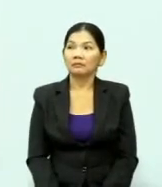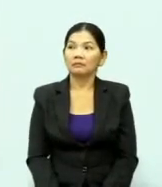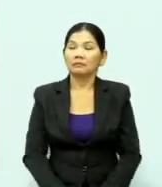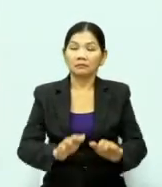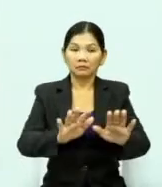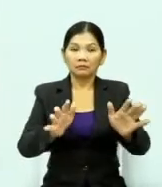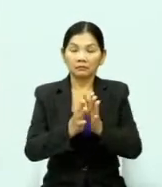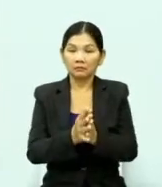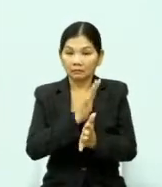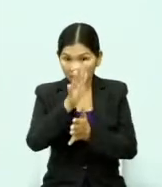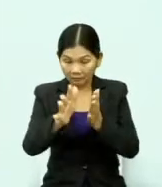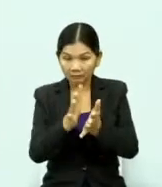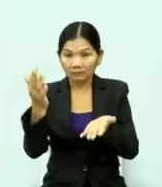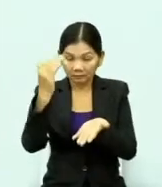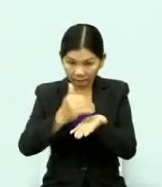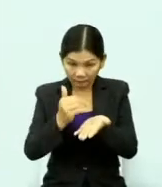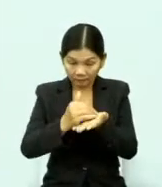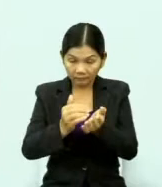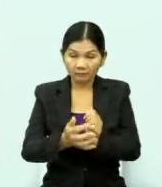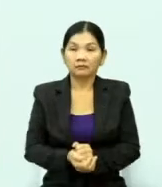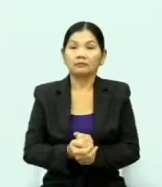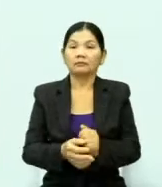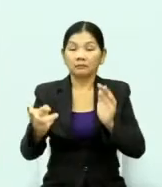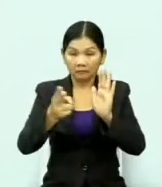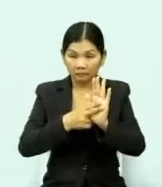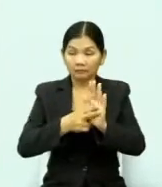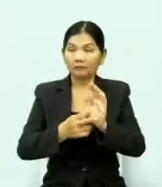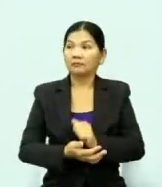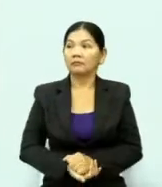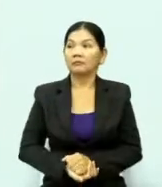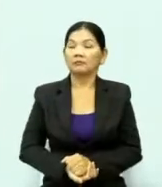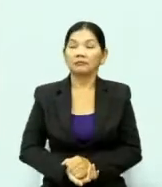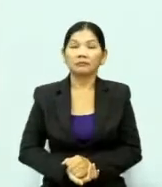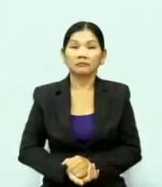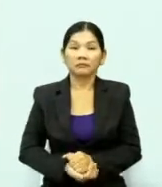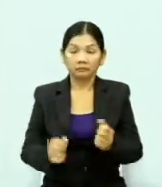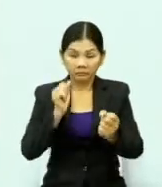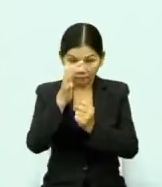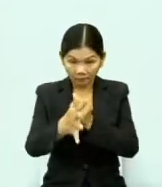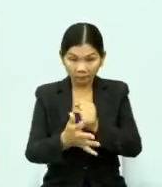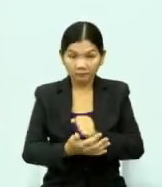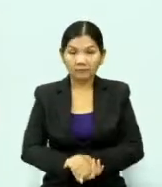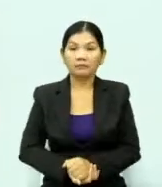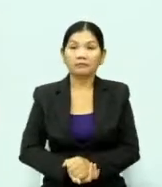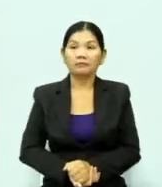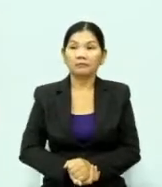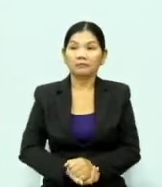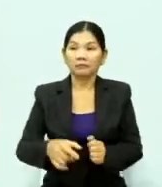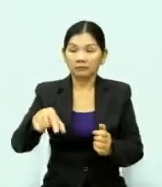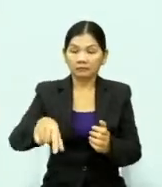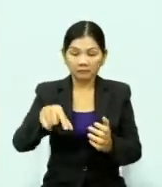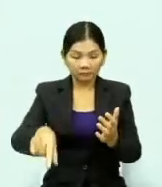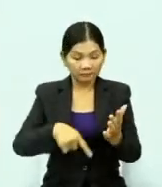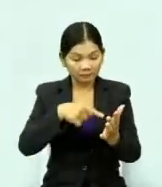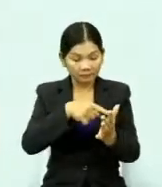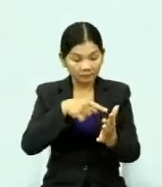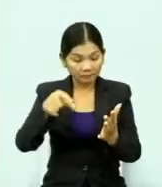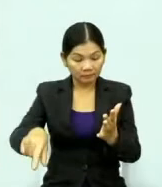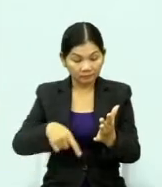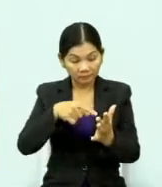con ăn chỉ muốn nhạc ru mà đang tiệt ná đang bay ở căn test tốt chập đám kệ kệ